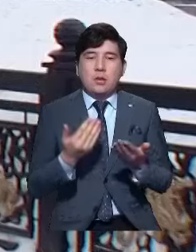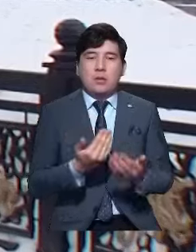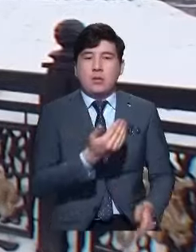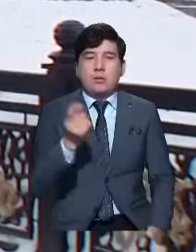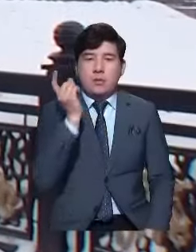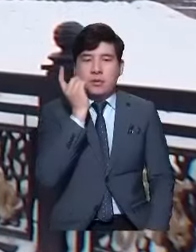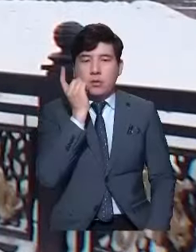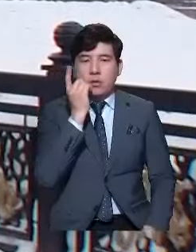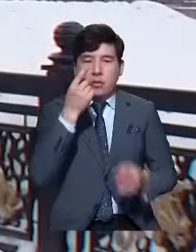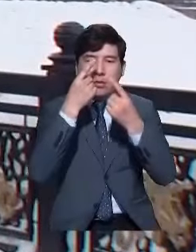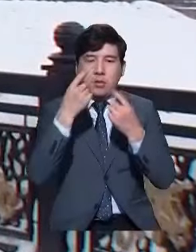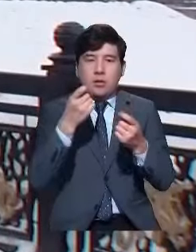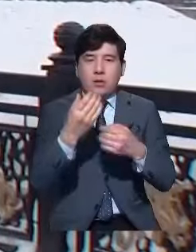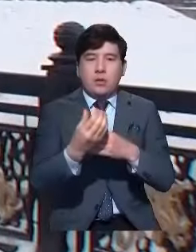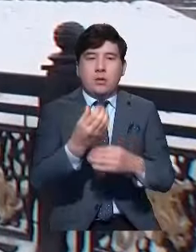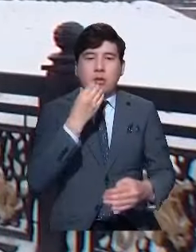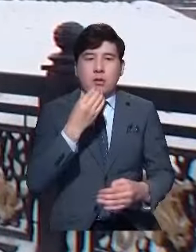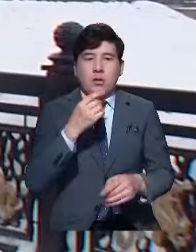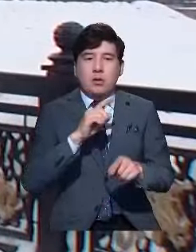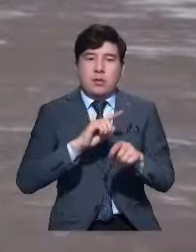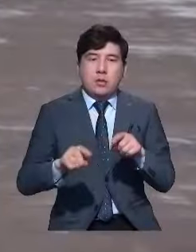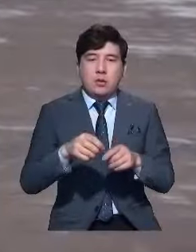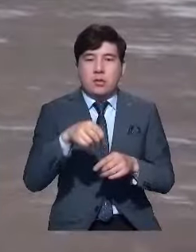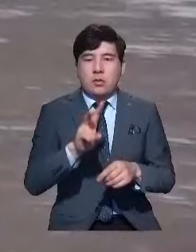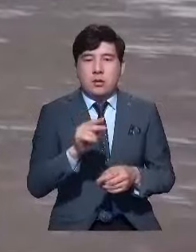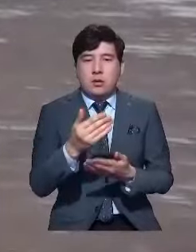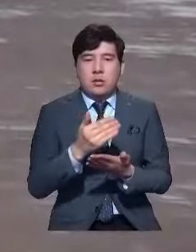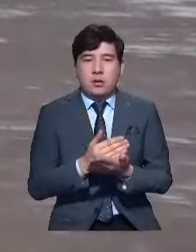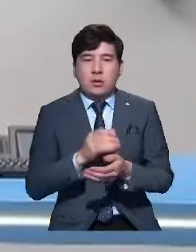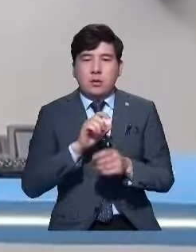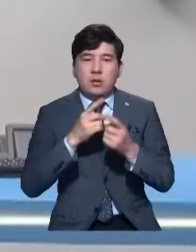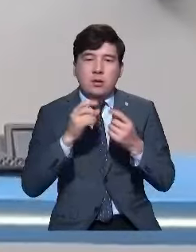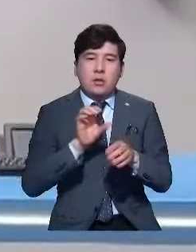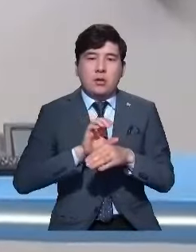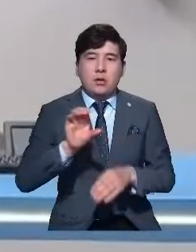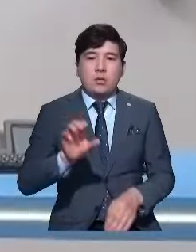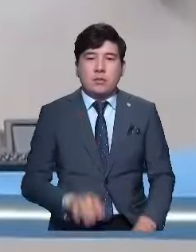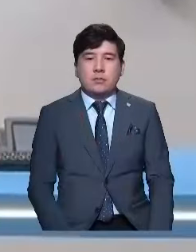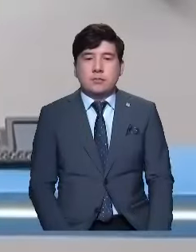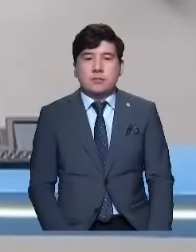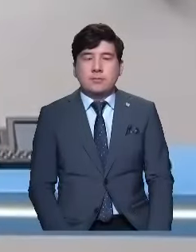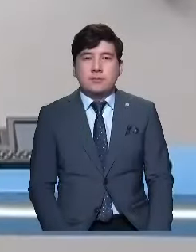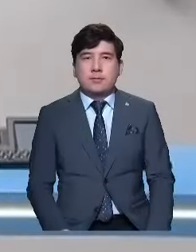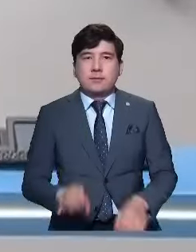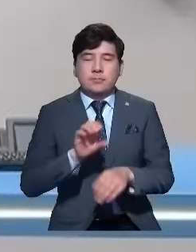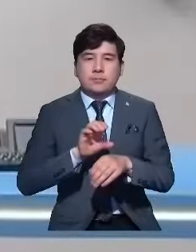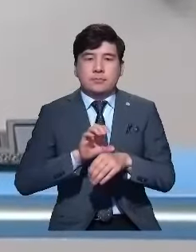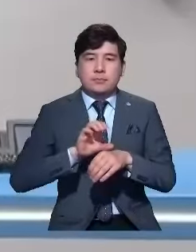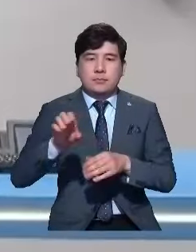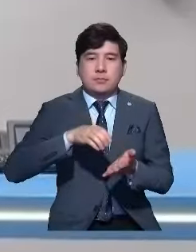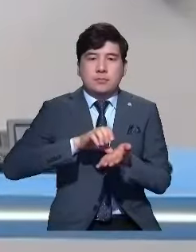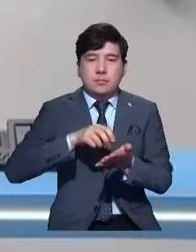қосымшасынан хабарлама алсаңыз, бірден ақпараттық қауіпсіздік комитетіне жүгініңіз. Мұндай хабарлама екі жағдайда келуі